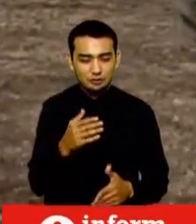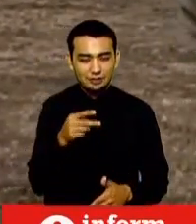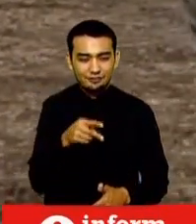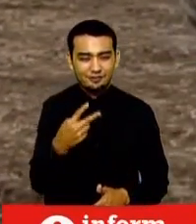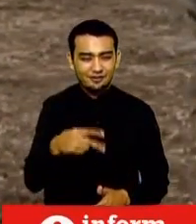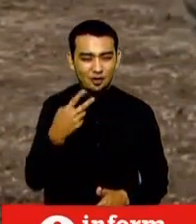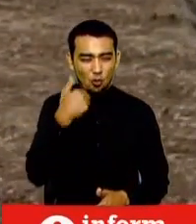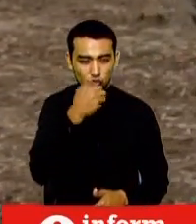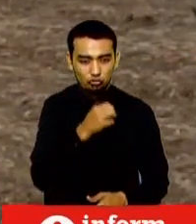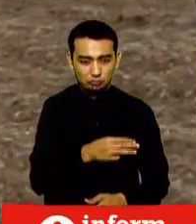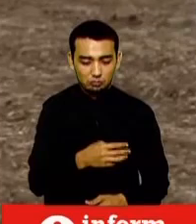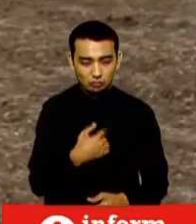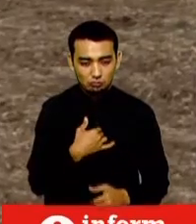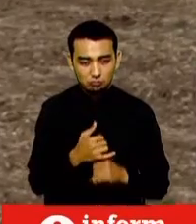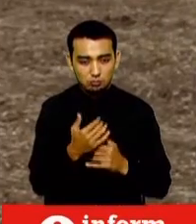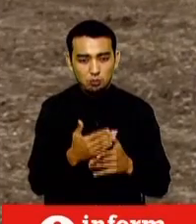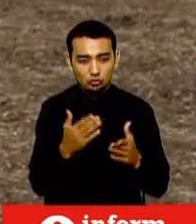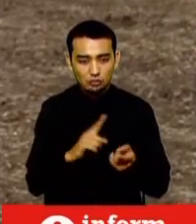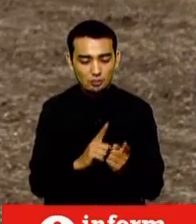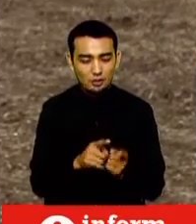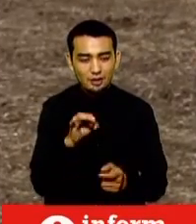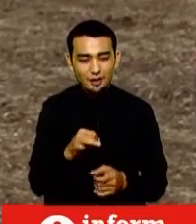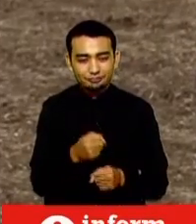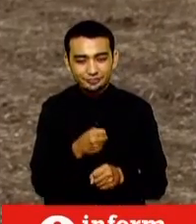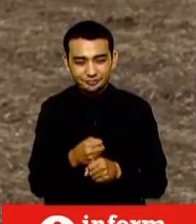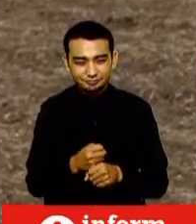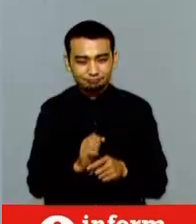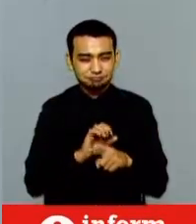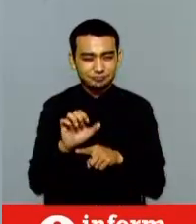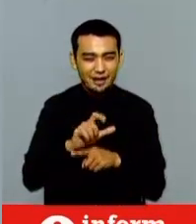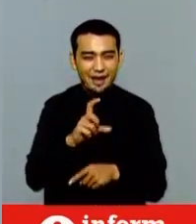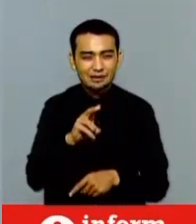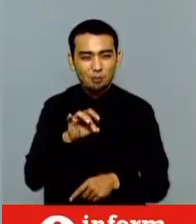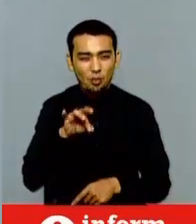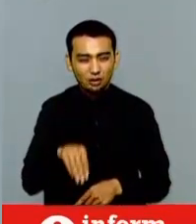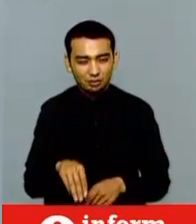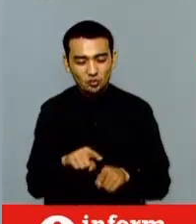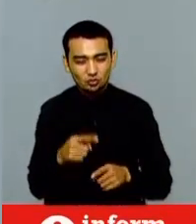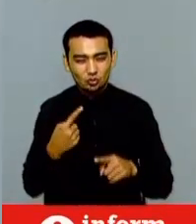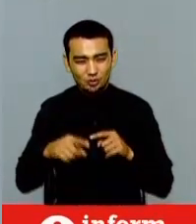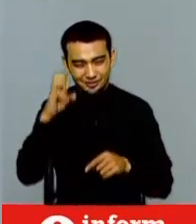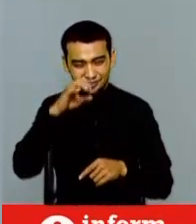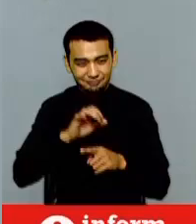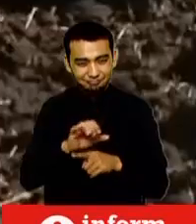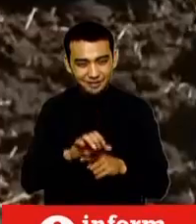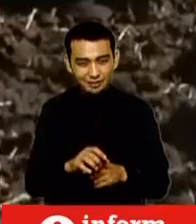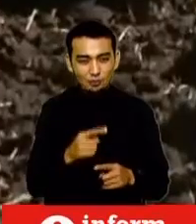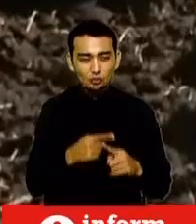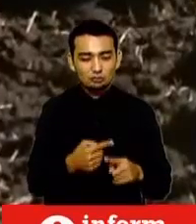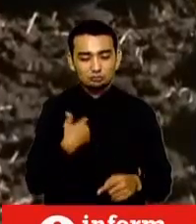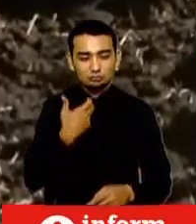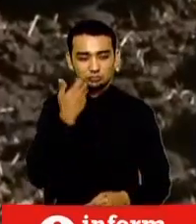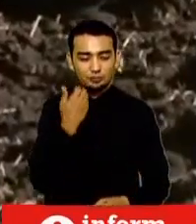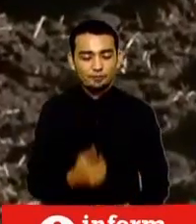2022 годом. Существенный рост объемов производства и экспорта фосфорных удобрений связан с введением дополнительных мощностей.